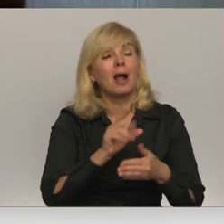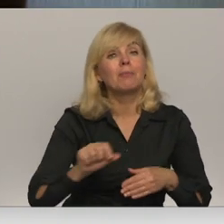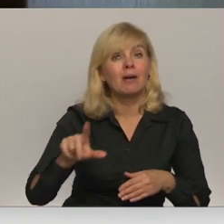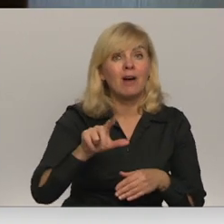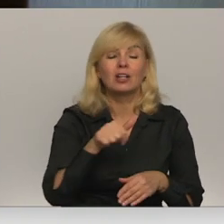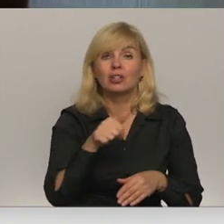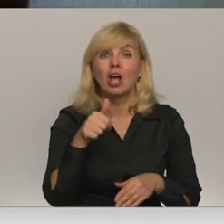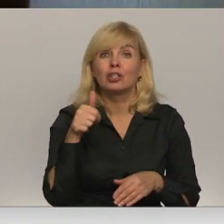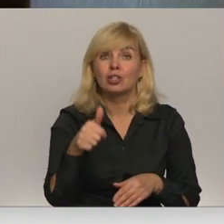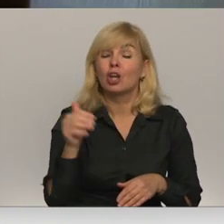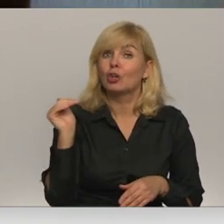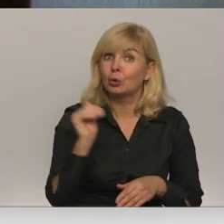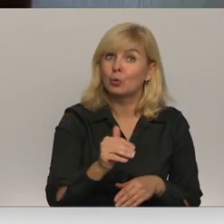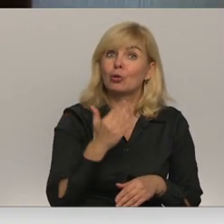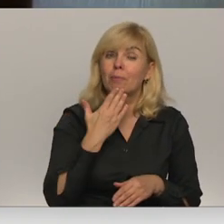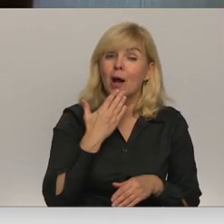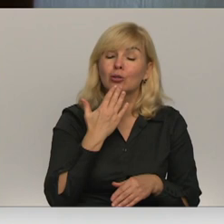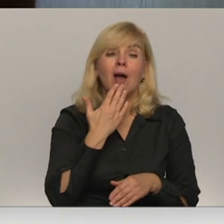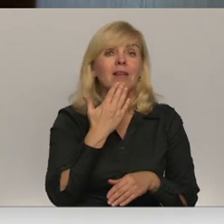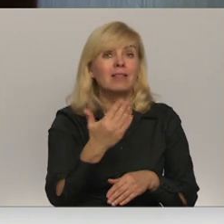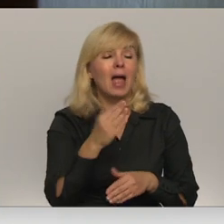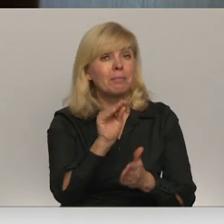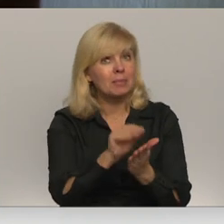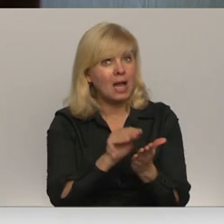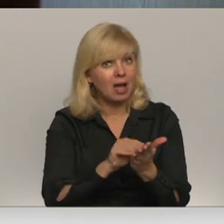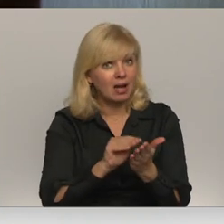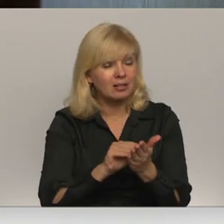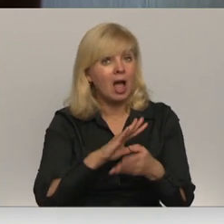nekā 6000 pasaku un teiku, kuras pierakstījis un